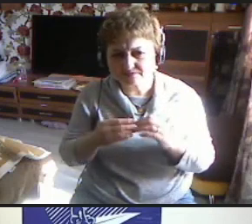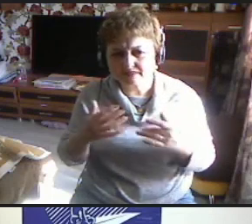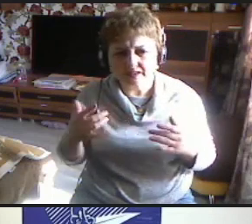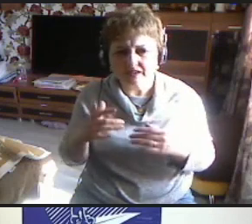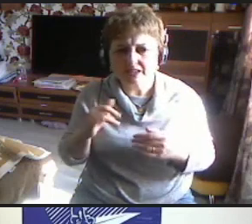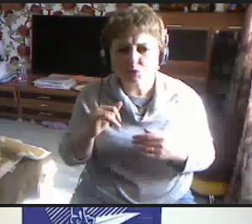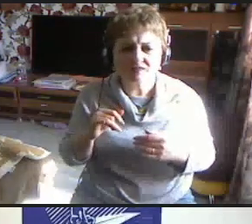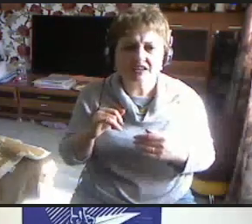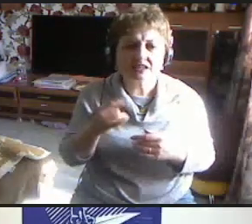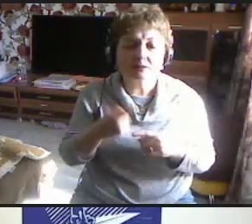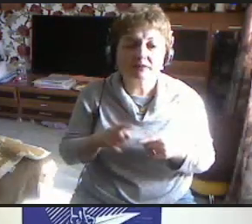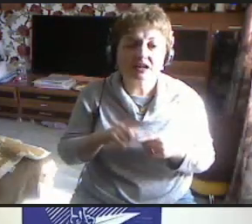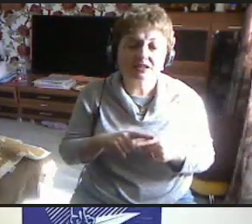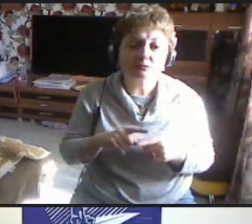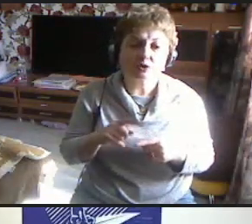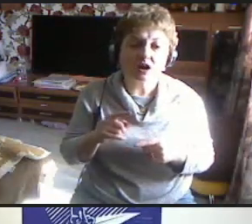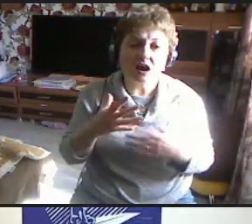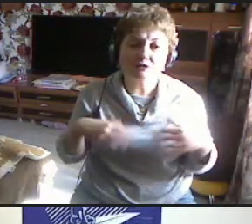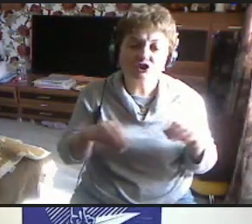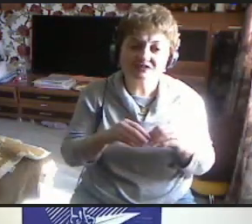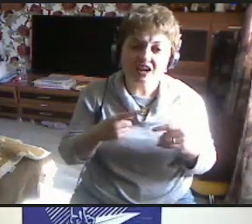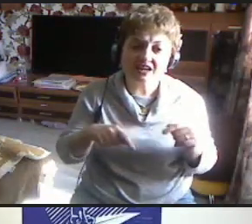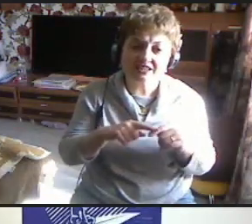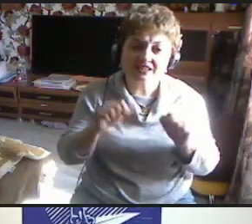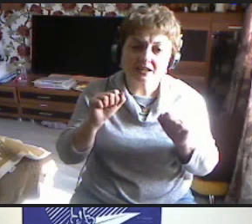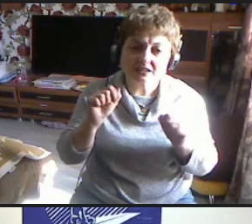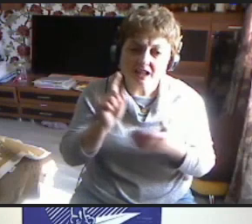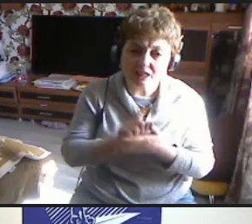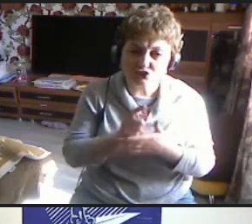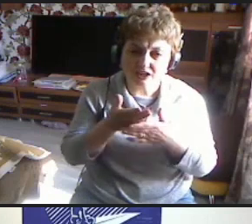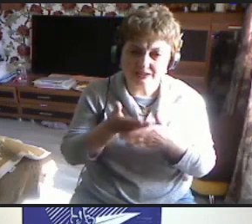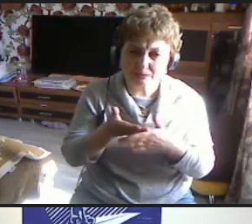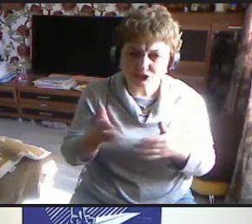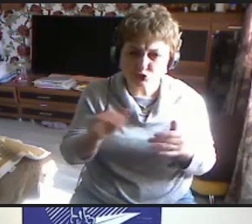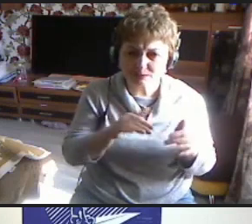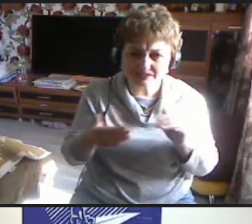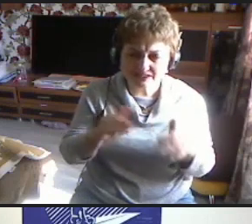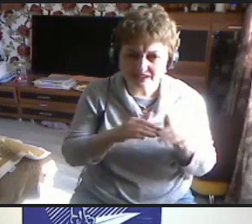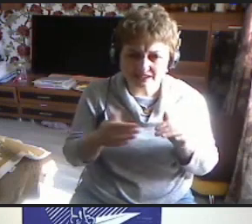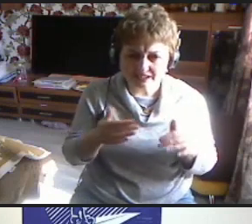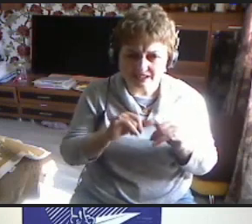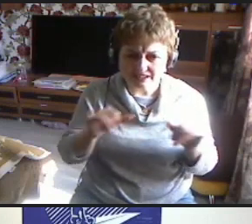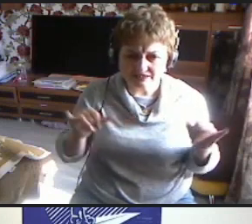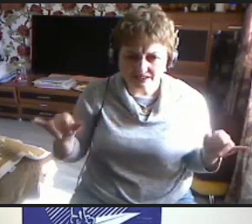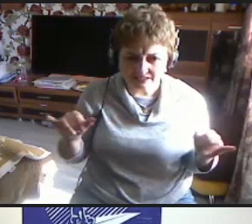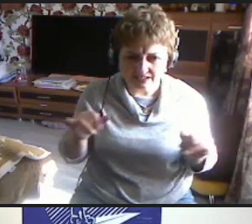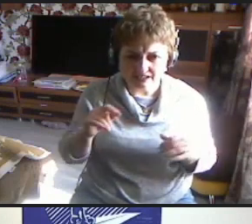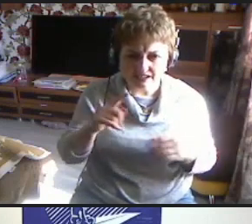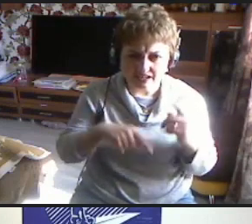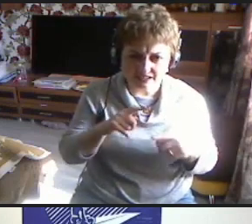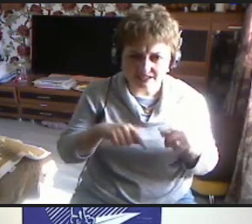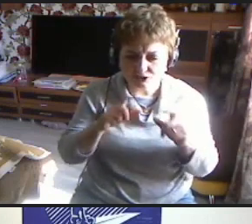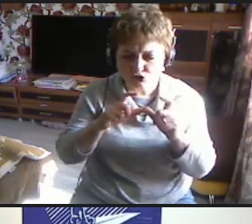Поэтому общественная организация может и должна способствовать взаимодействию родителей, школы,